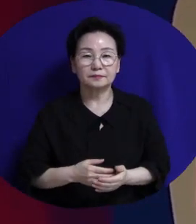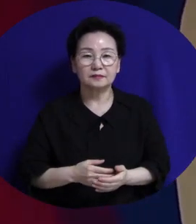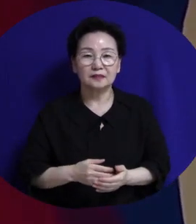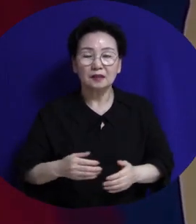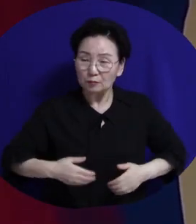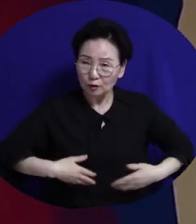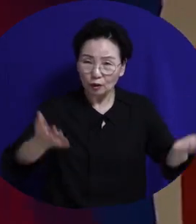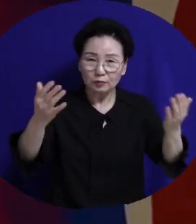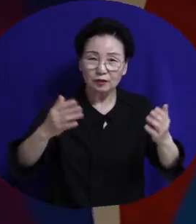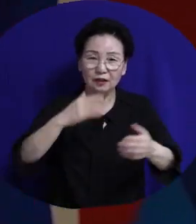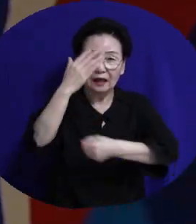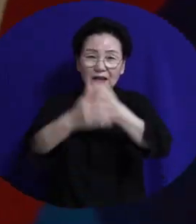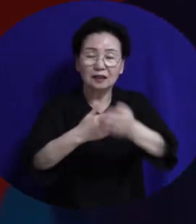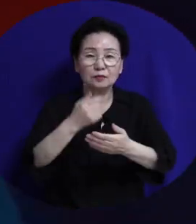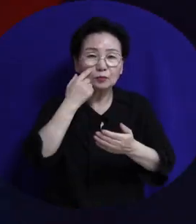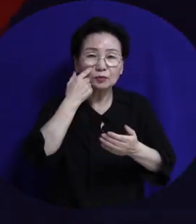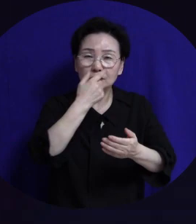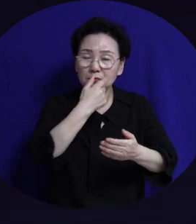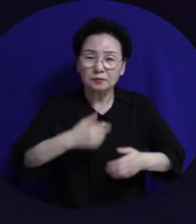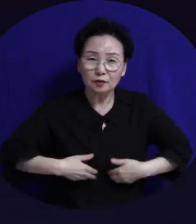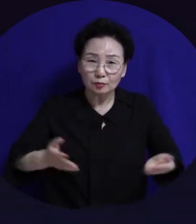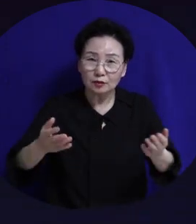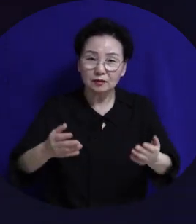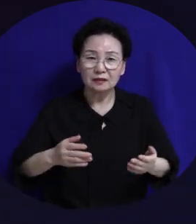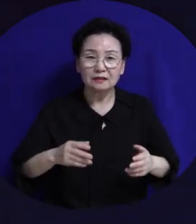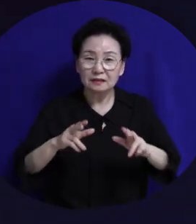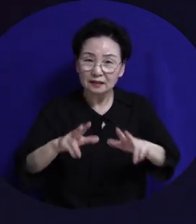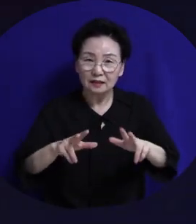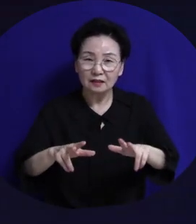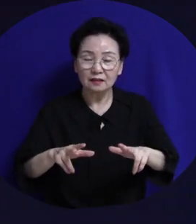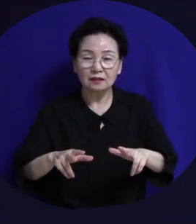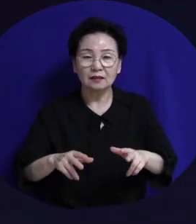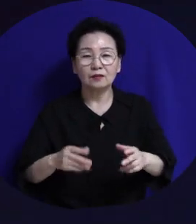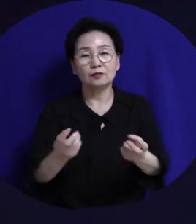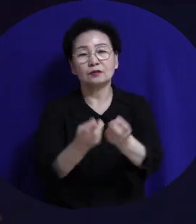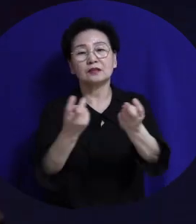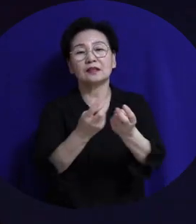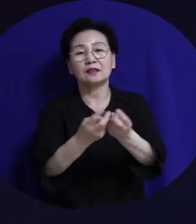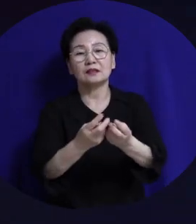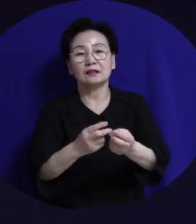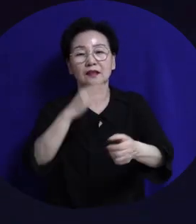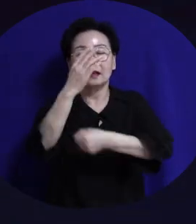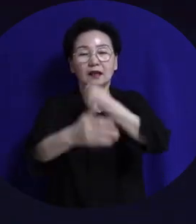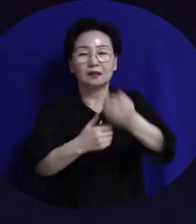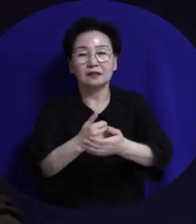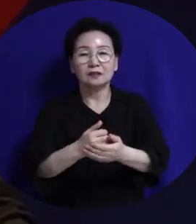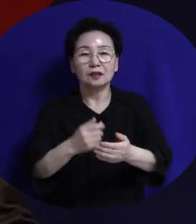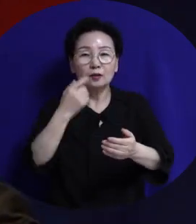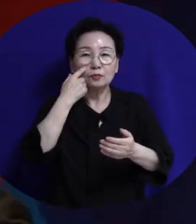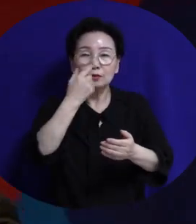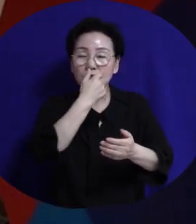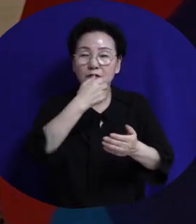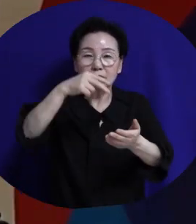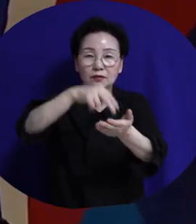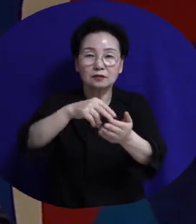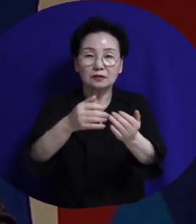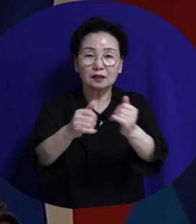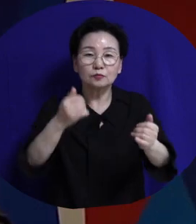필요 없다는 게, 하나님의 보증 필요 없다는 게 이제는. 그게 어떻게 하겠어요? 하나님이 보증서자를 누가